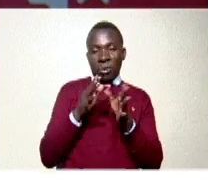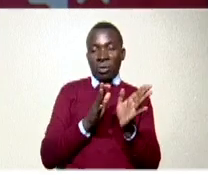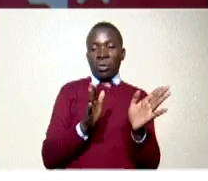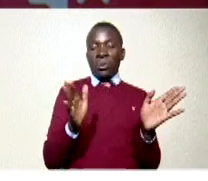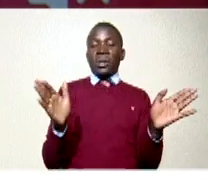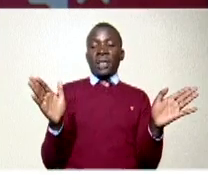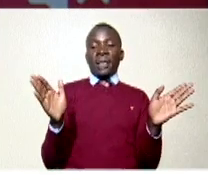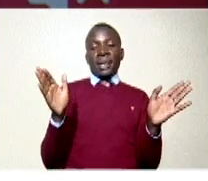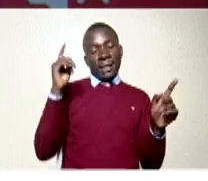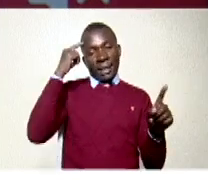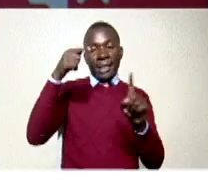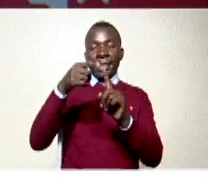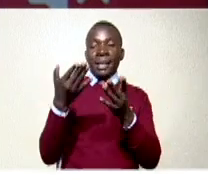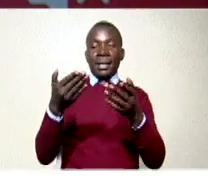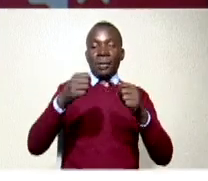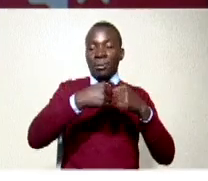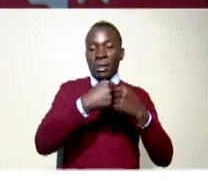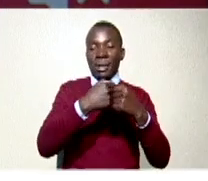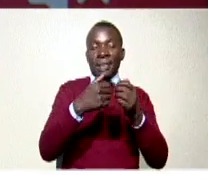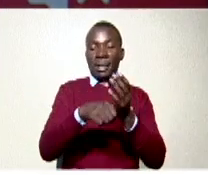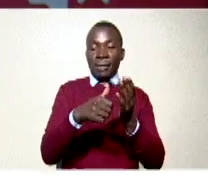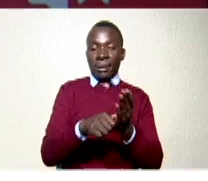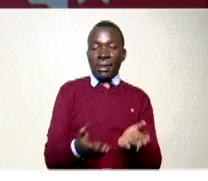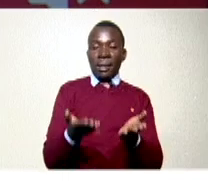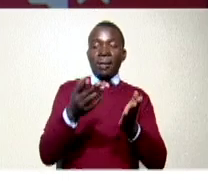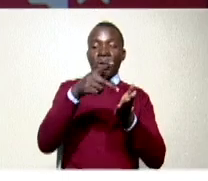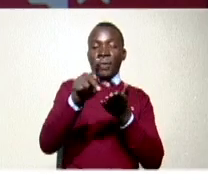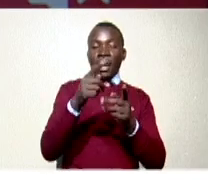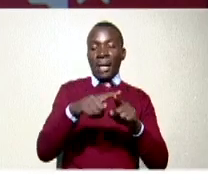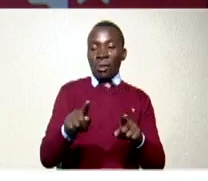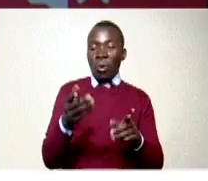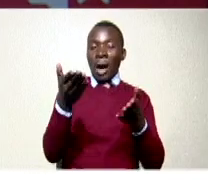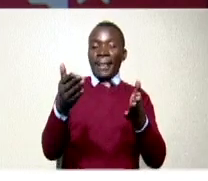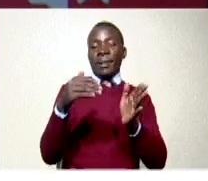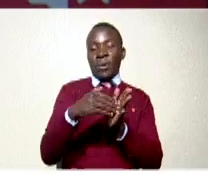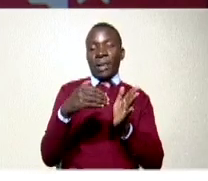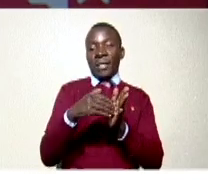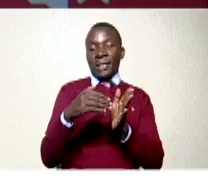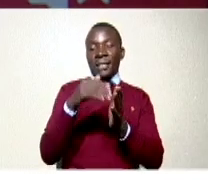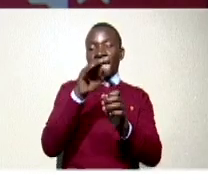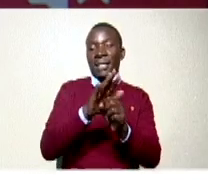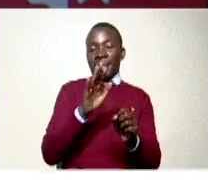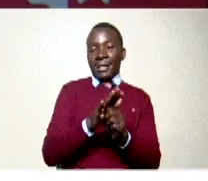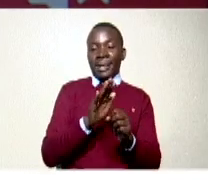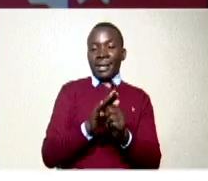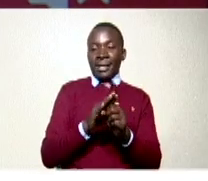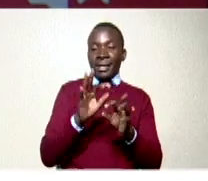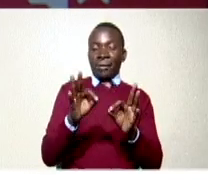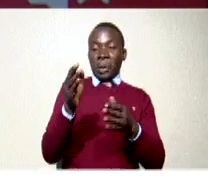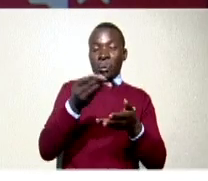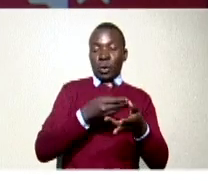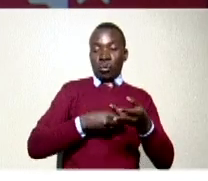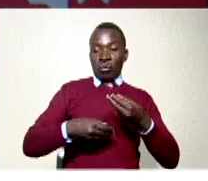zigamije guhangana na n'iki kibazo kizamuka ry'ibiciro. Gusa hakaba hakiri imbogamizi cyane cyane ku